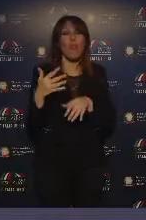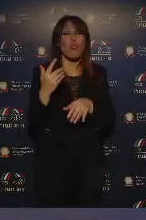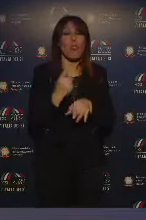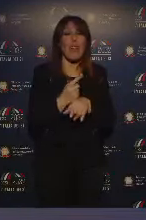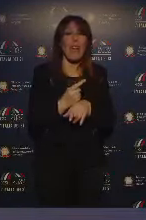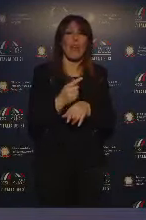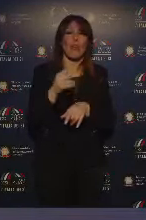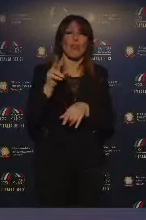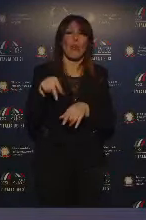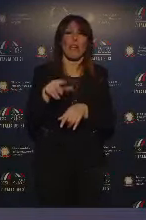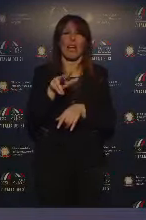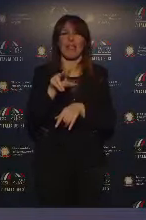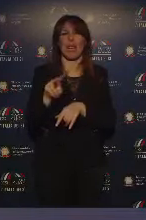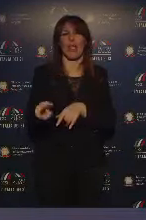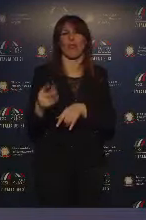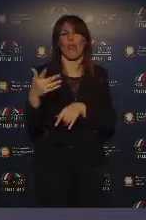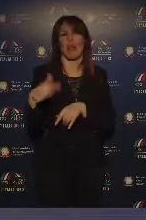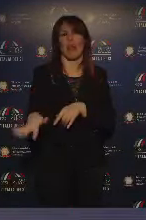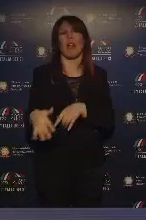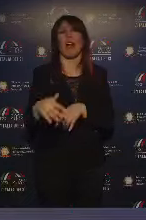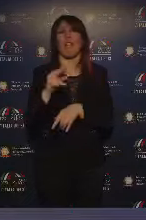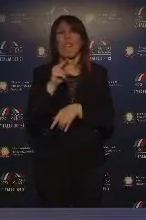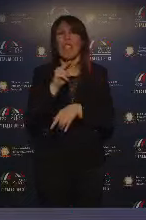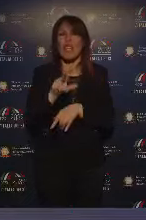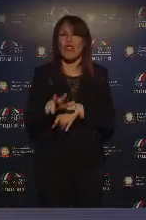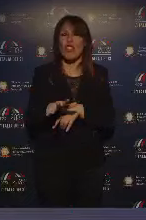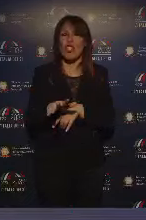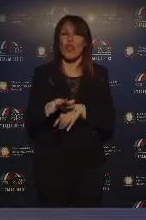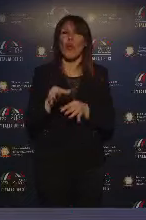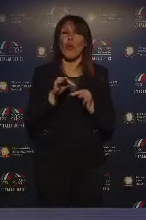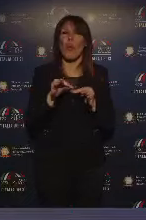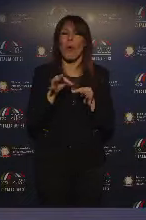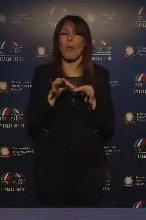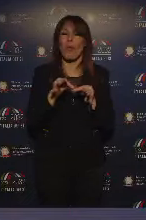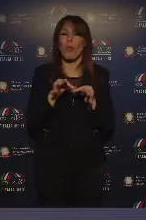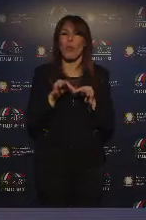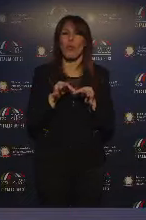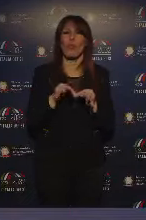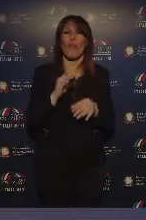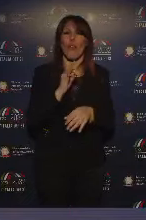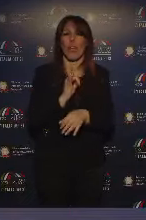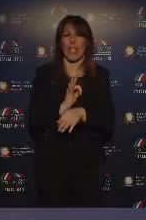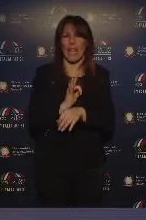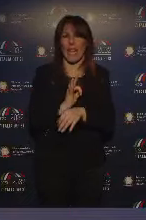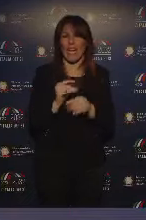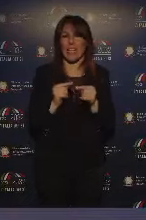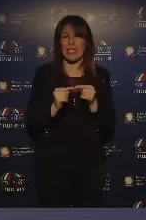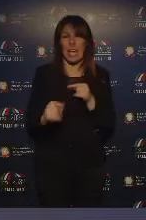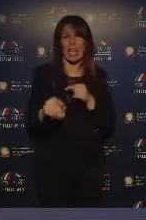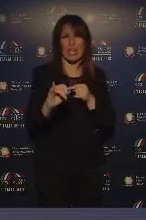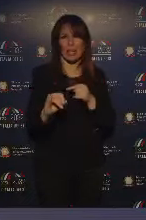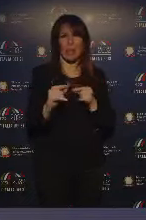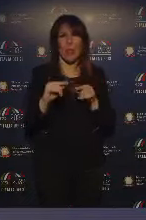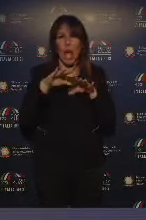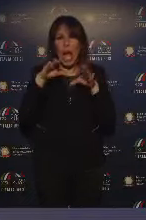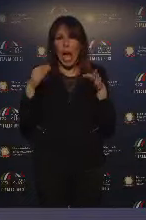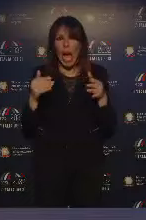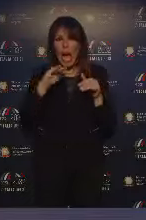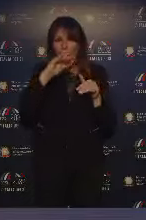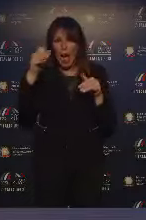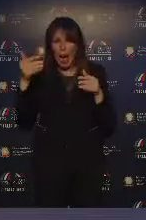25 minuti da Fortezza in provincia di Bolzano a innsbrook andando a 250 all'ora sotto le Alpi che sono robe